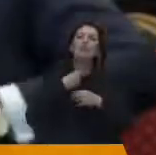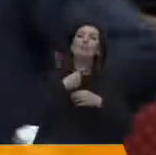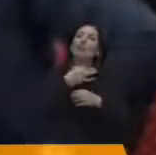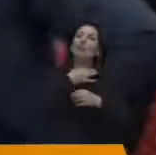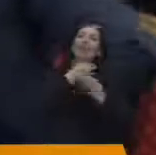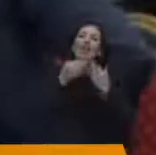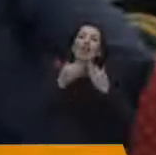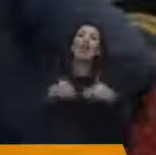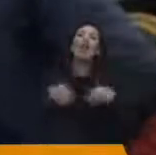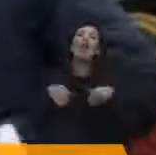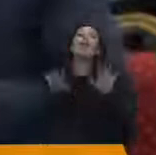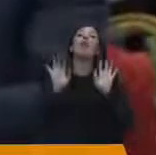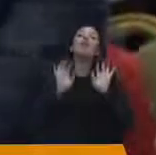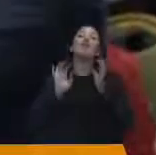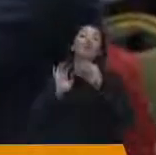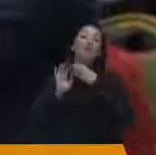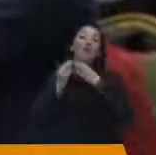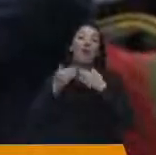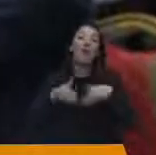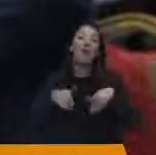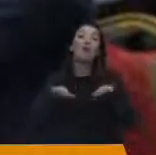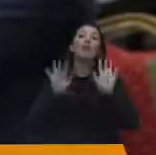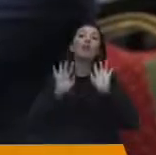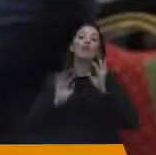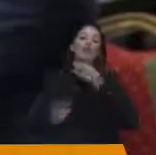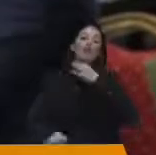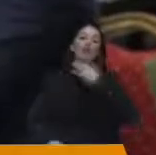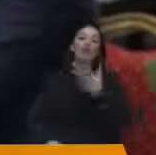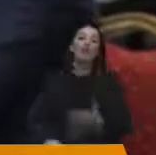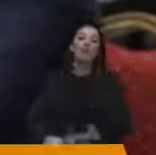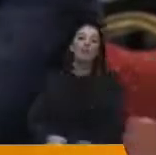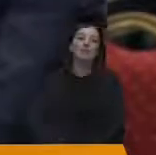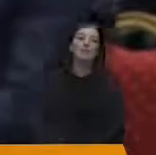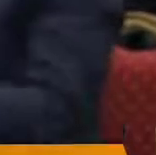engellemeyin. Lütfen engellemeyin. Teşekkür ediyorum.